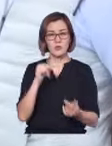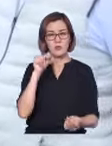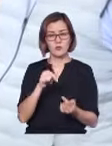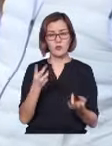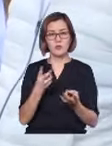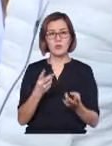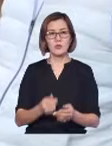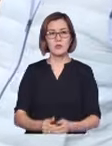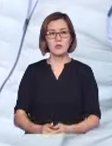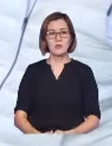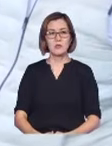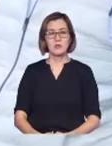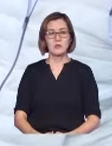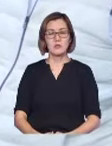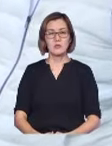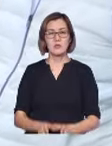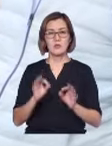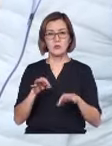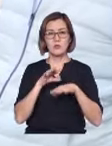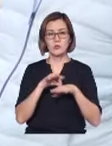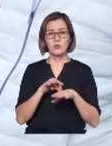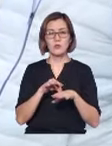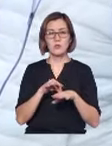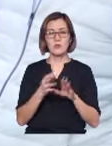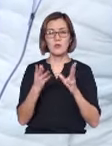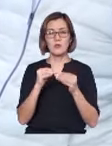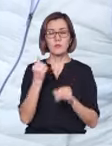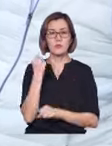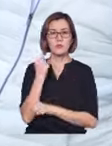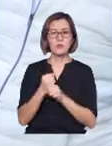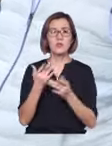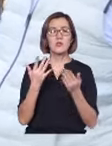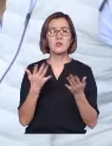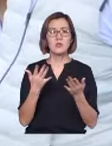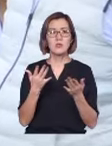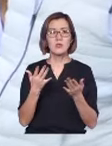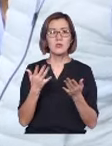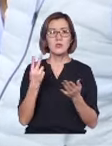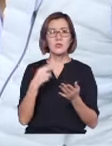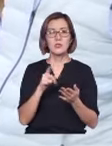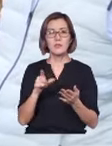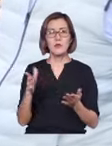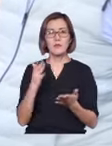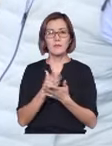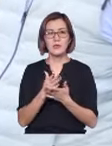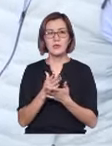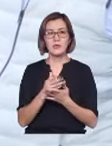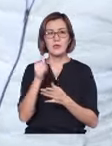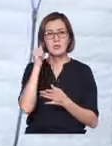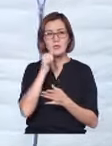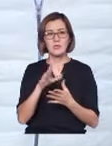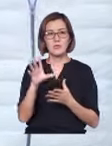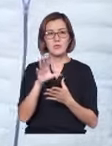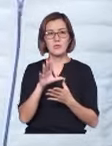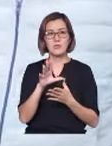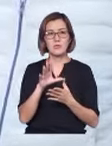Жалпы бұлай жұмыс жаман емес, дұрыс жүріп жатқан сияқты. Қанша жұмыскер істеп жатыр? Қазір 20-дай адам бар. Ертең тағы да мына